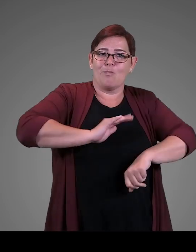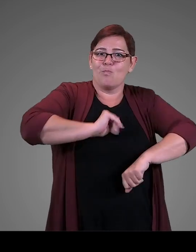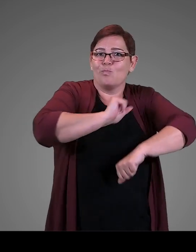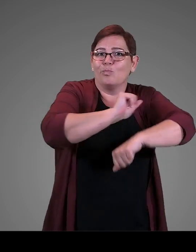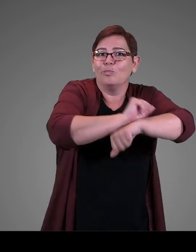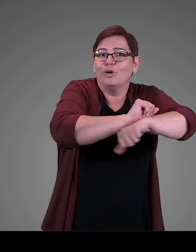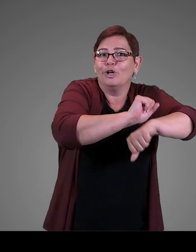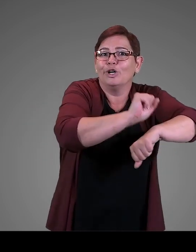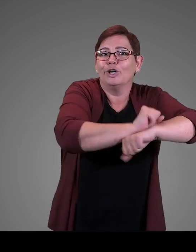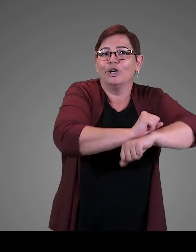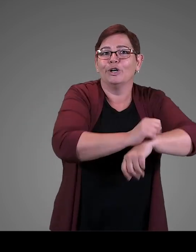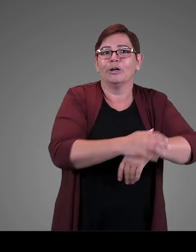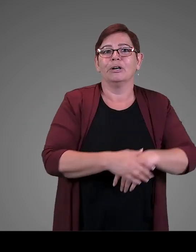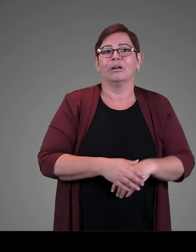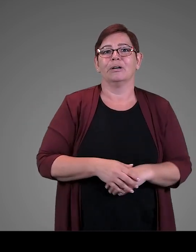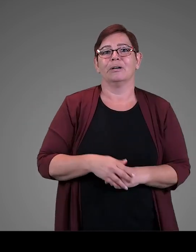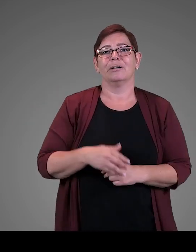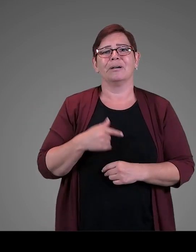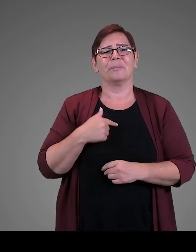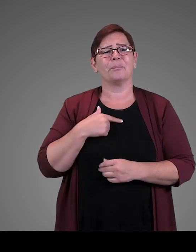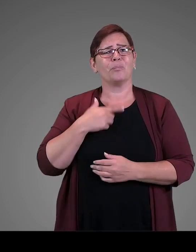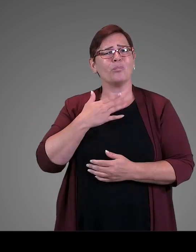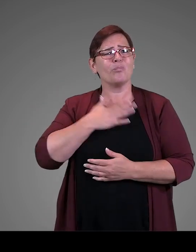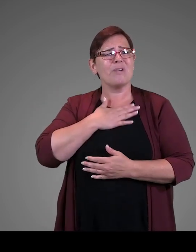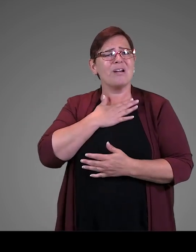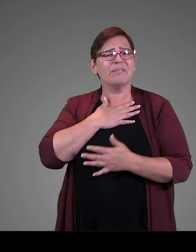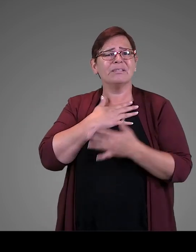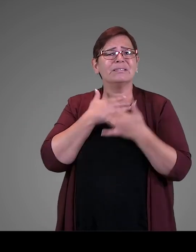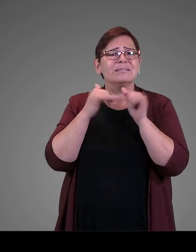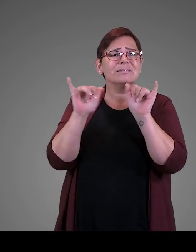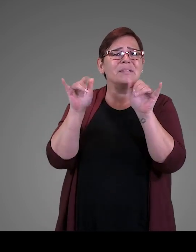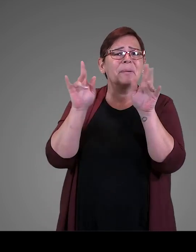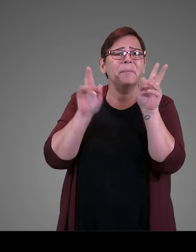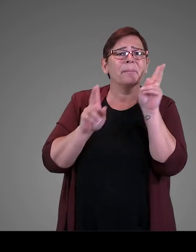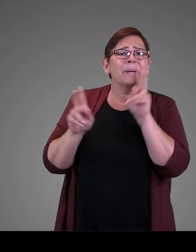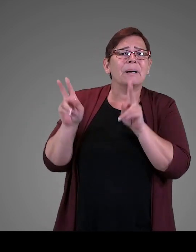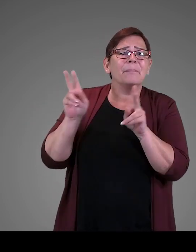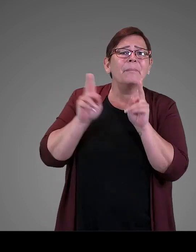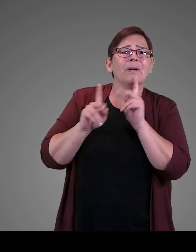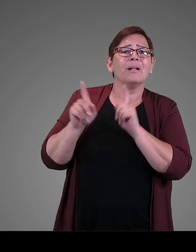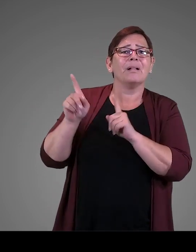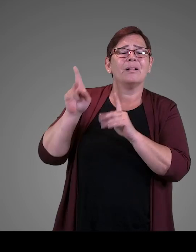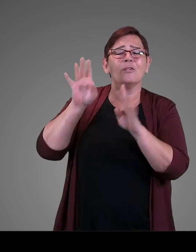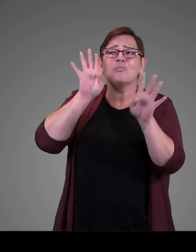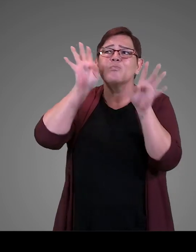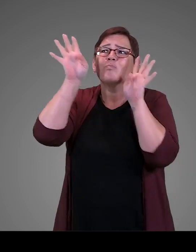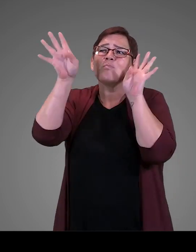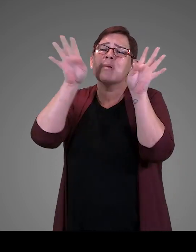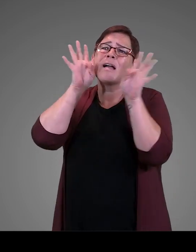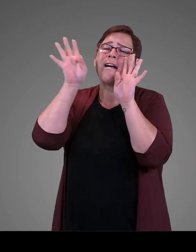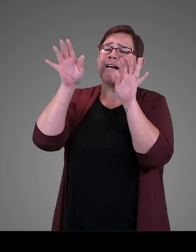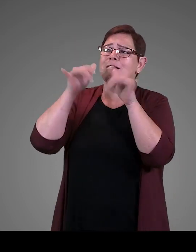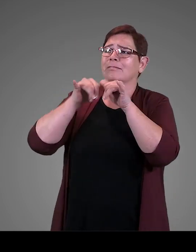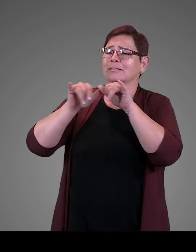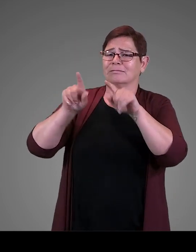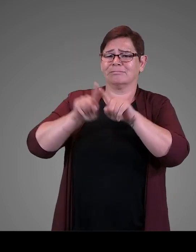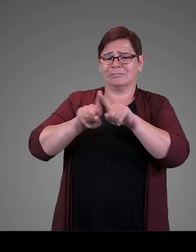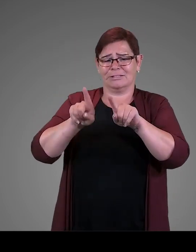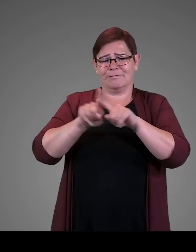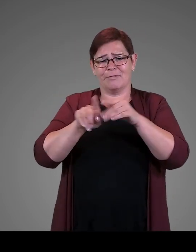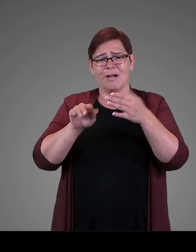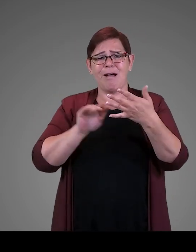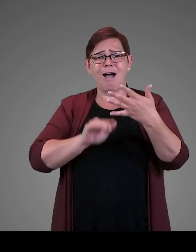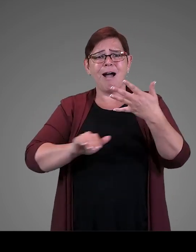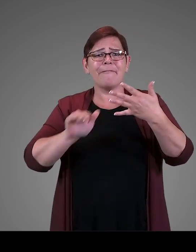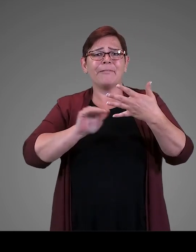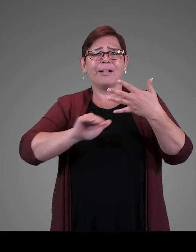humaine et puis de notre travail. Alors, je ne souhaite pas ça et je suis reconnaissante qu'il y ait